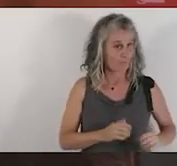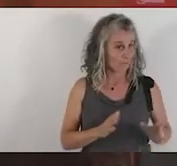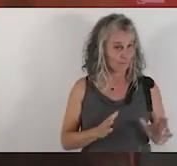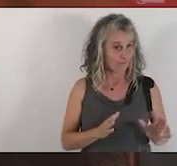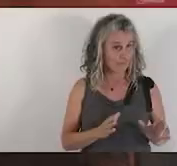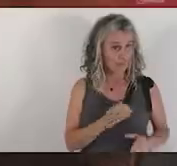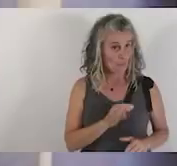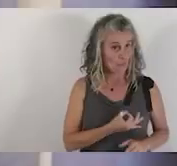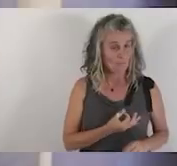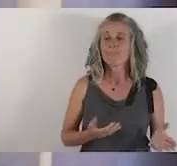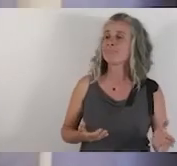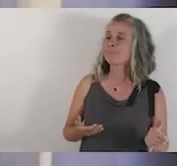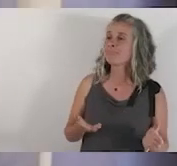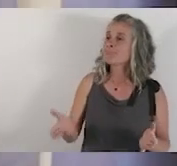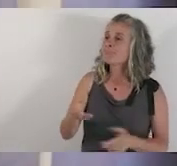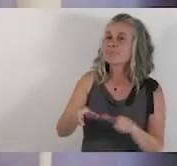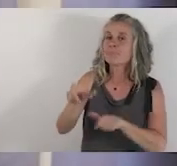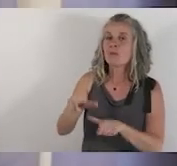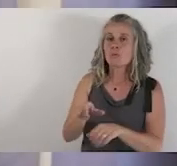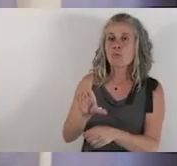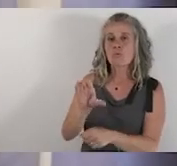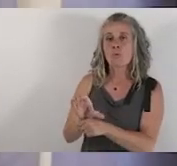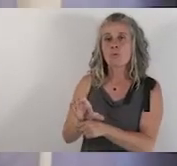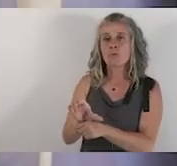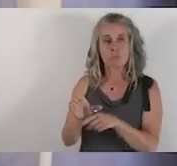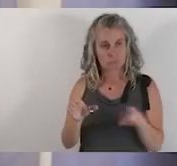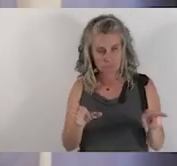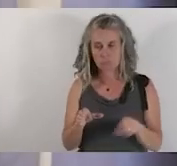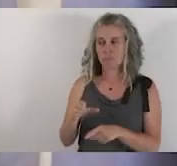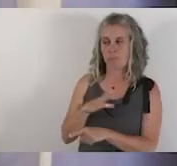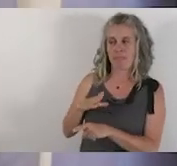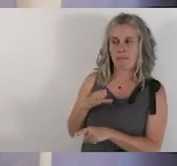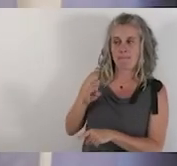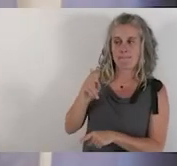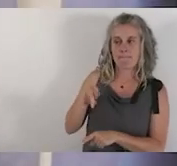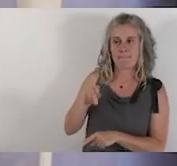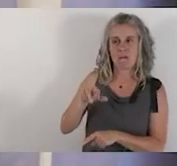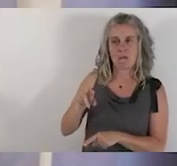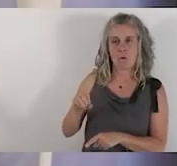Y a-t-il des contre, des contre Madame Parodi,